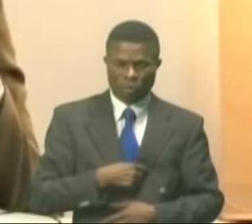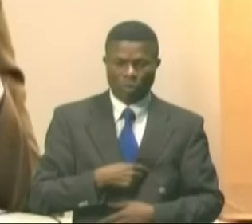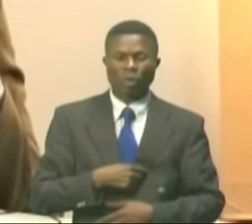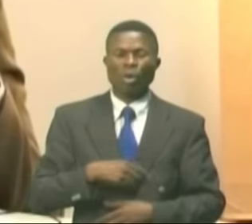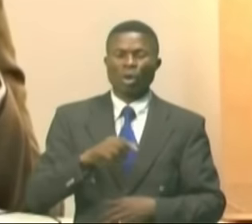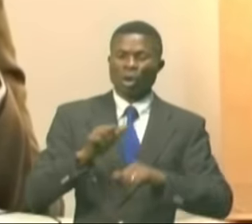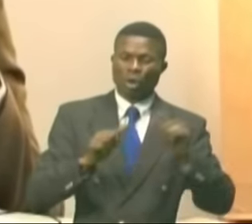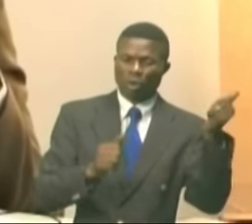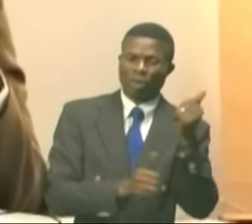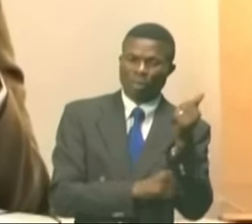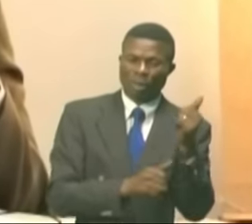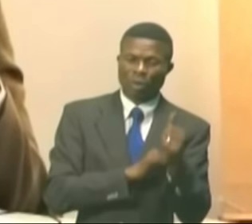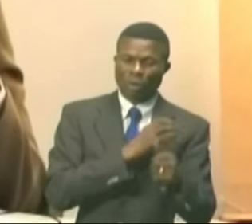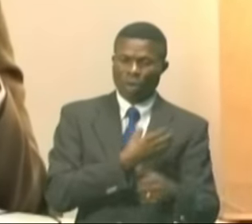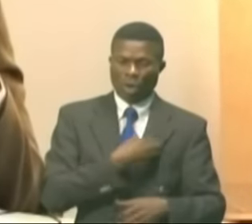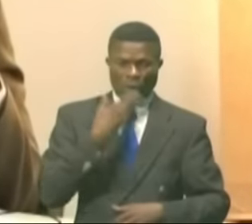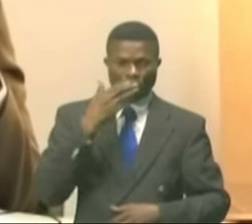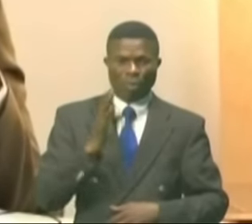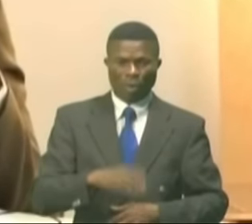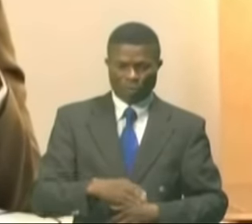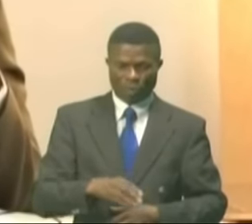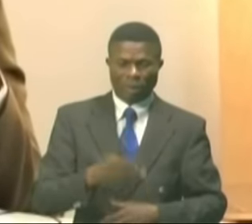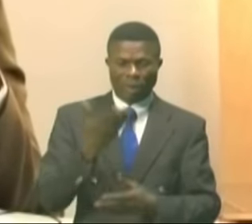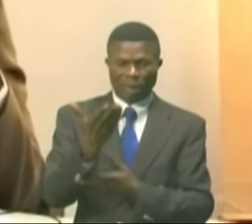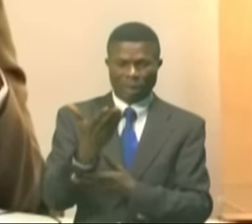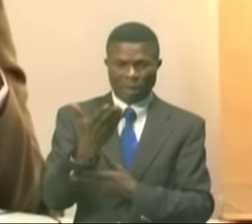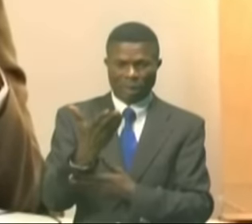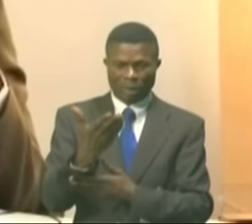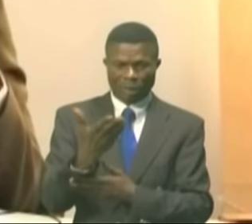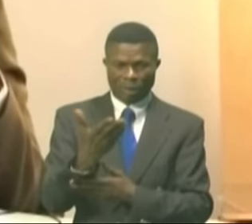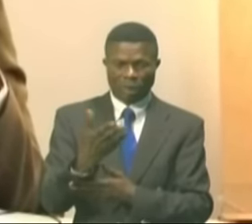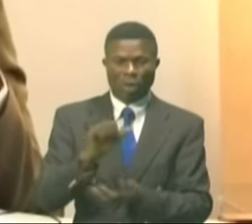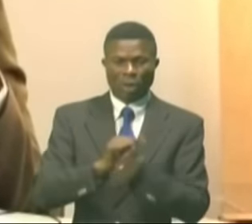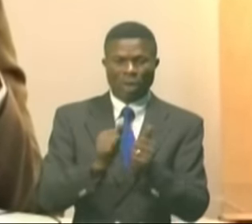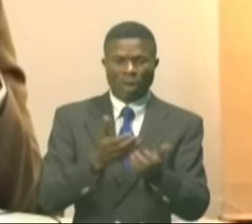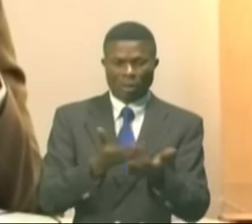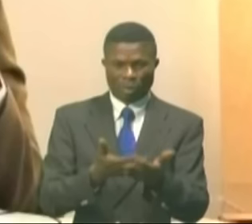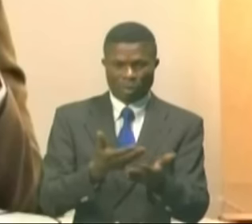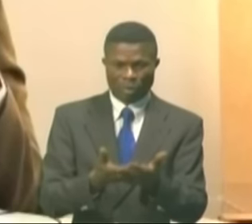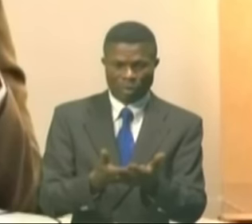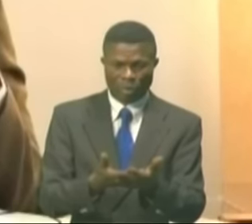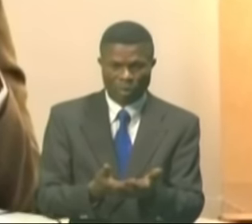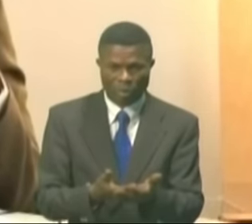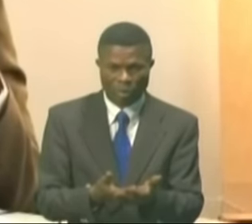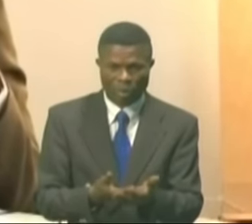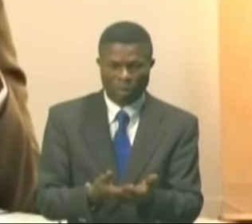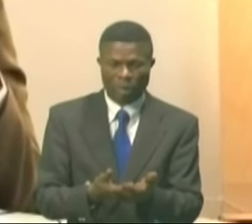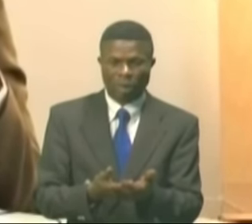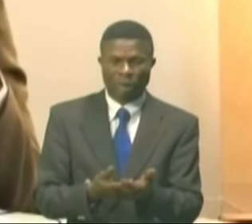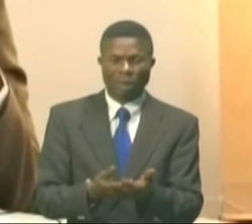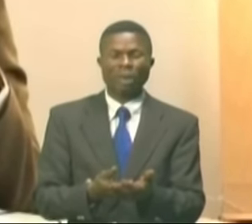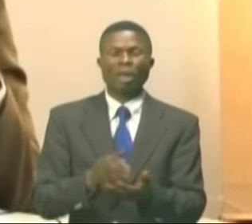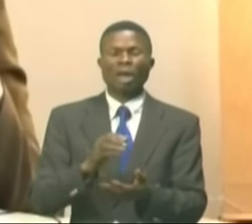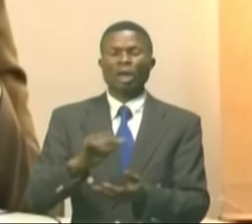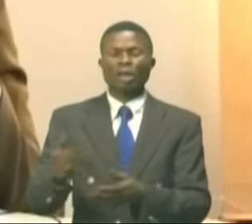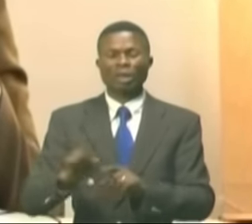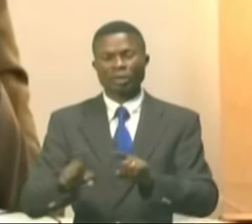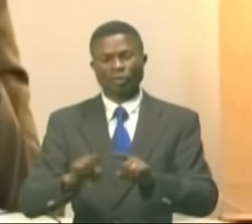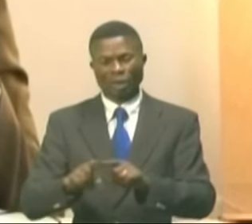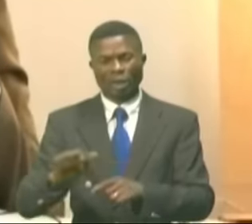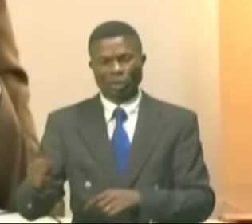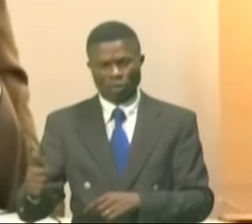trouble. Et c'est pourquoi nous sommes en train d'attribuer cette situation à une quelconque intoxication, parce